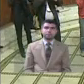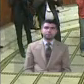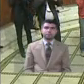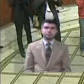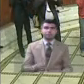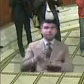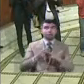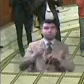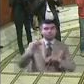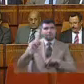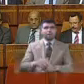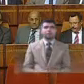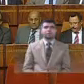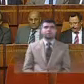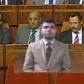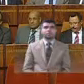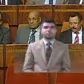بسم الله الرحمن الرحيم.